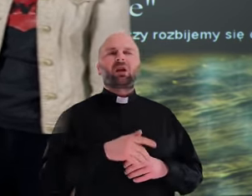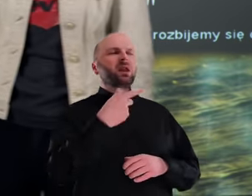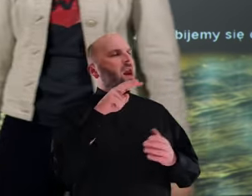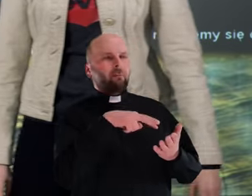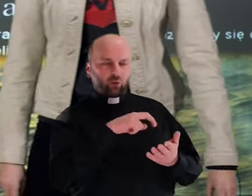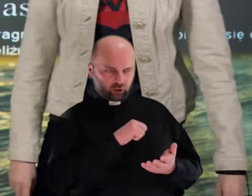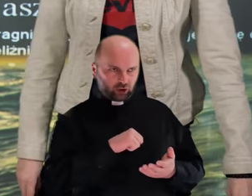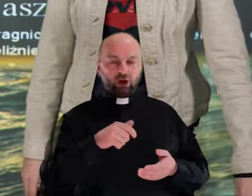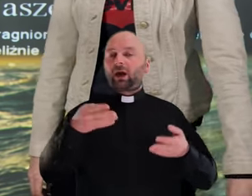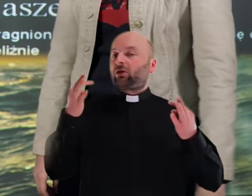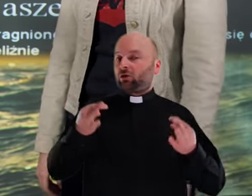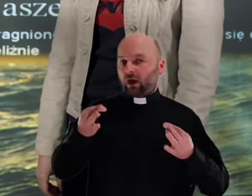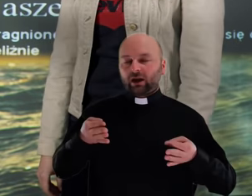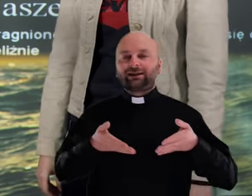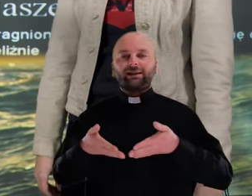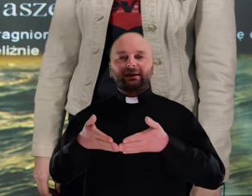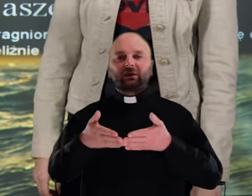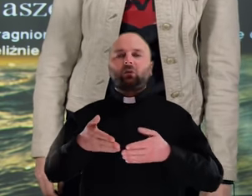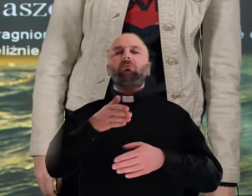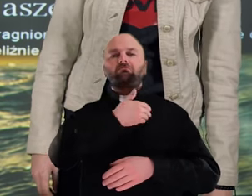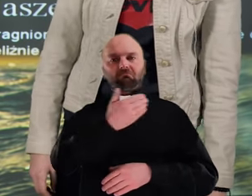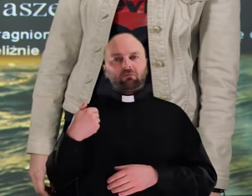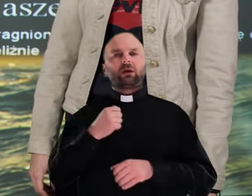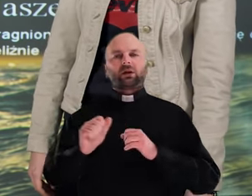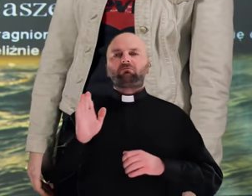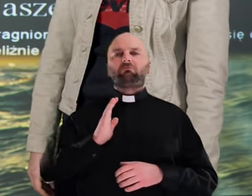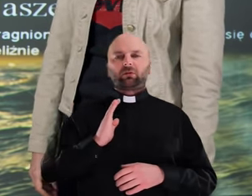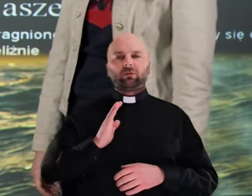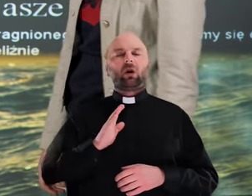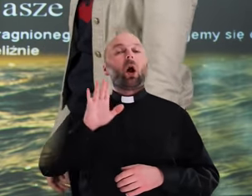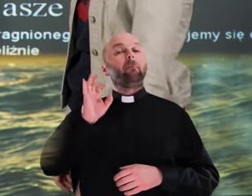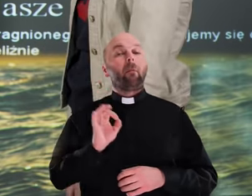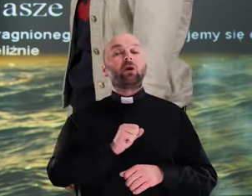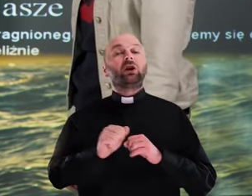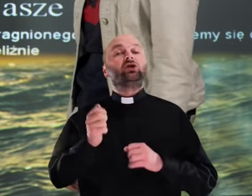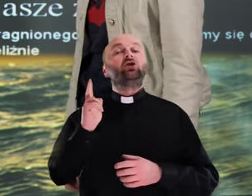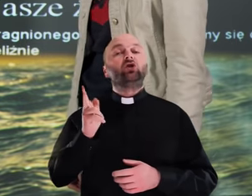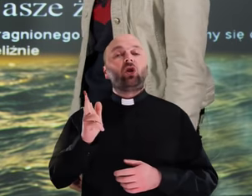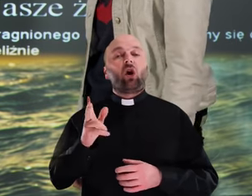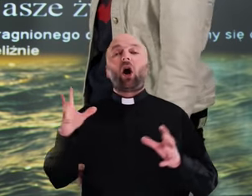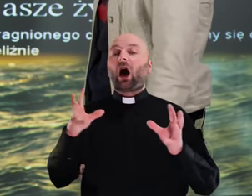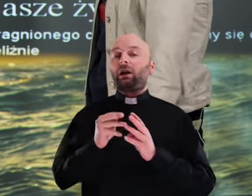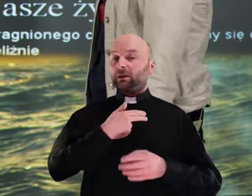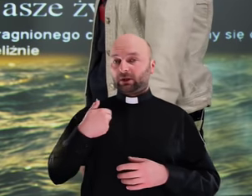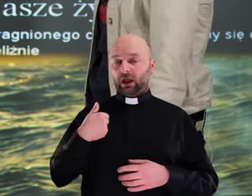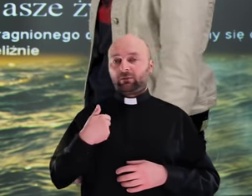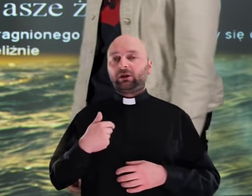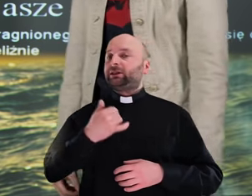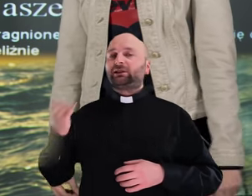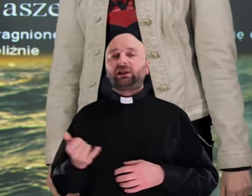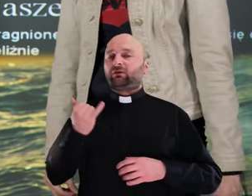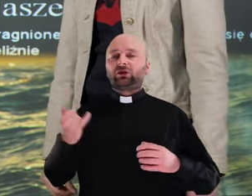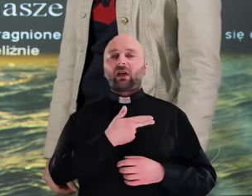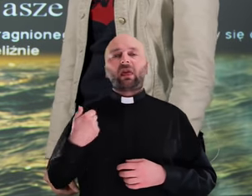Na tym statku jesteśmy bezpieczni, ponieważ jest z nami ktoś, kto zawsze nas ocali.